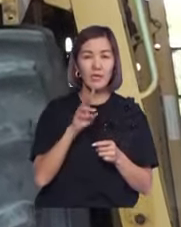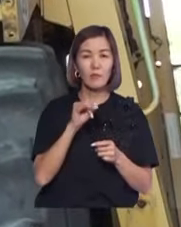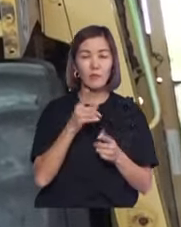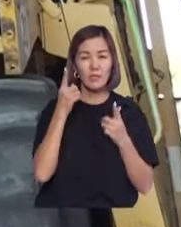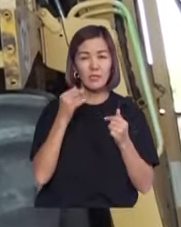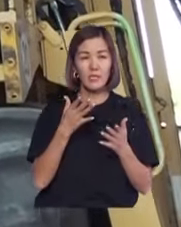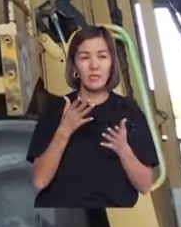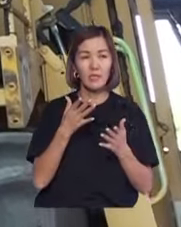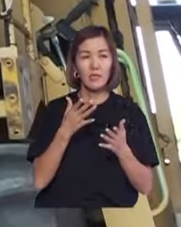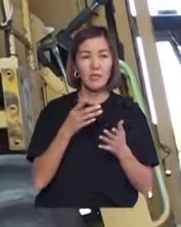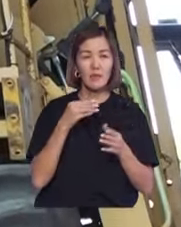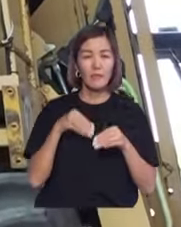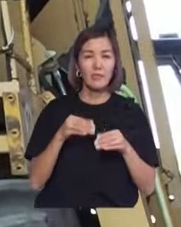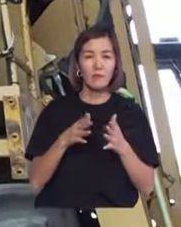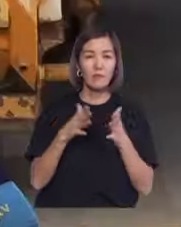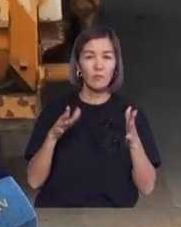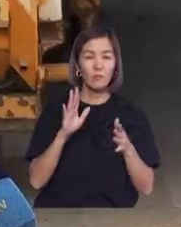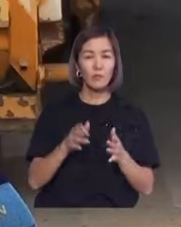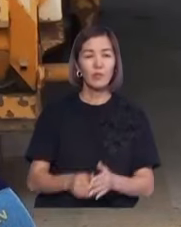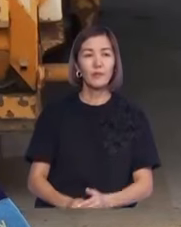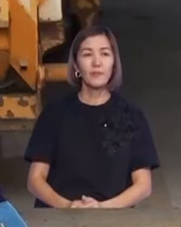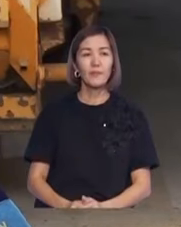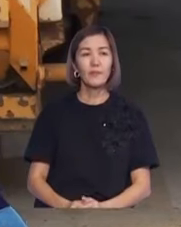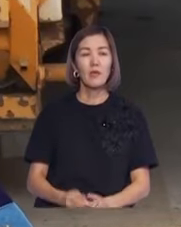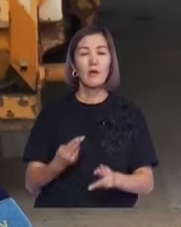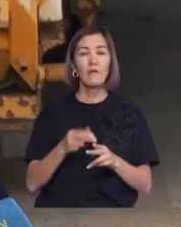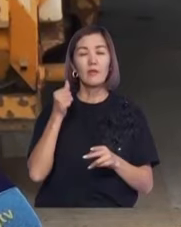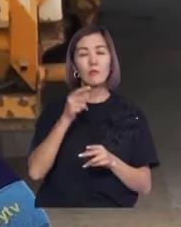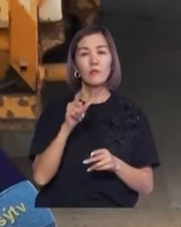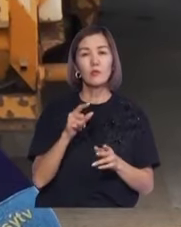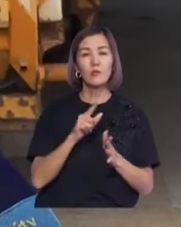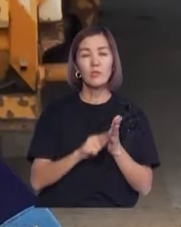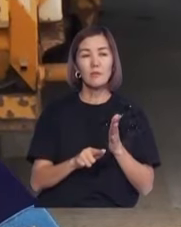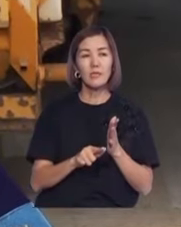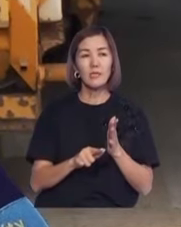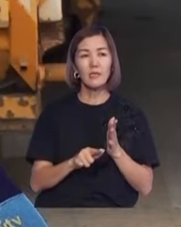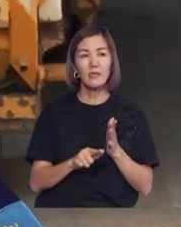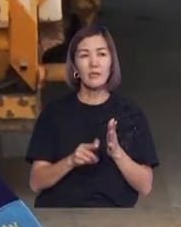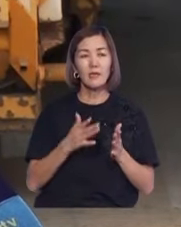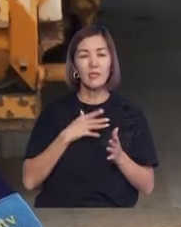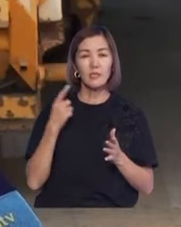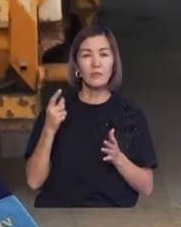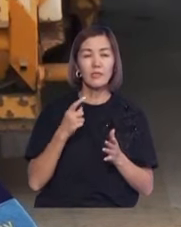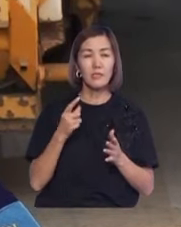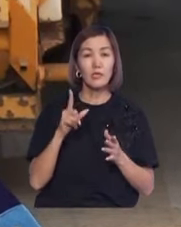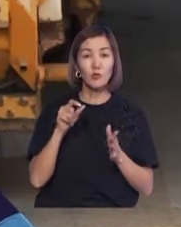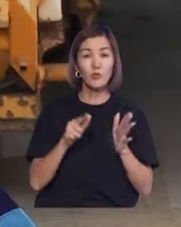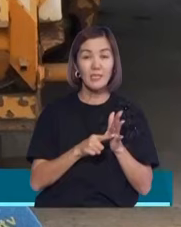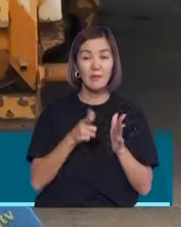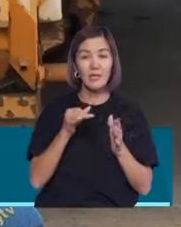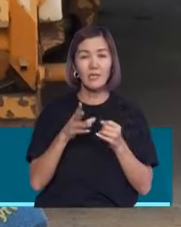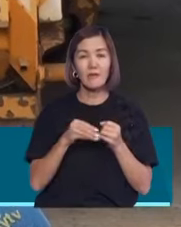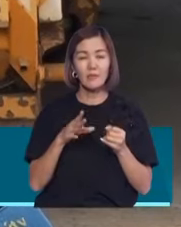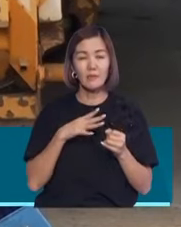смог расширить свои посевные площади. Было посеяно в этом году около 170 нашим хозяйством, 170 гектар